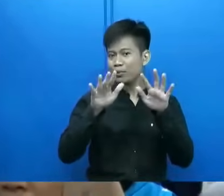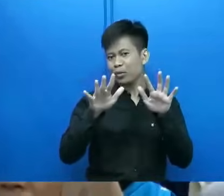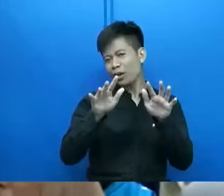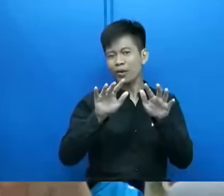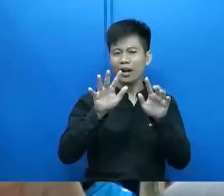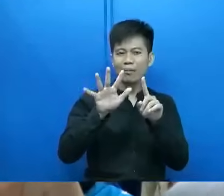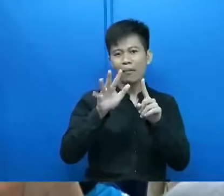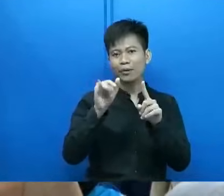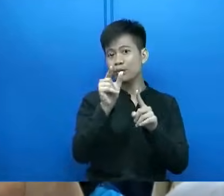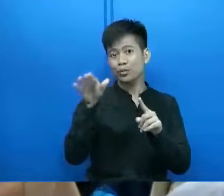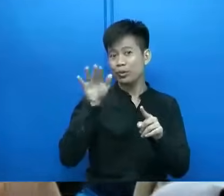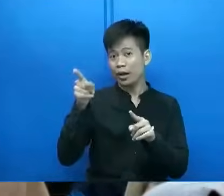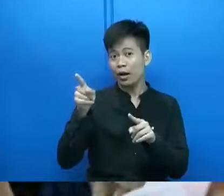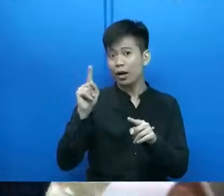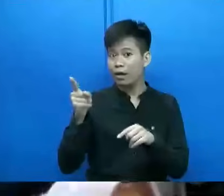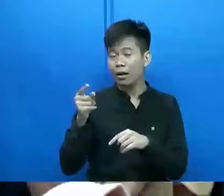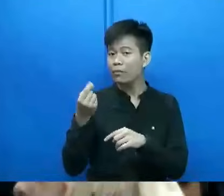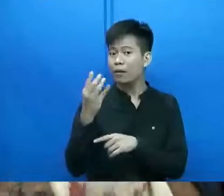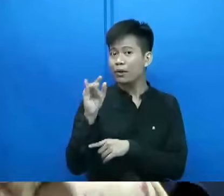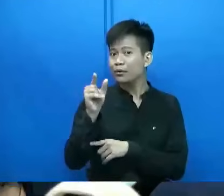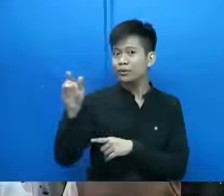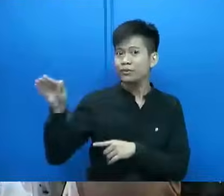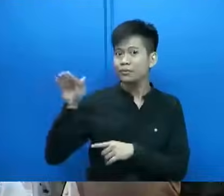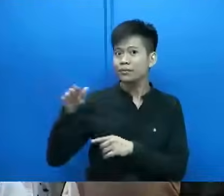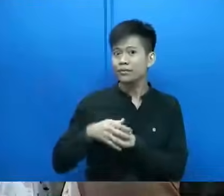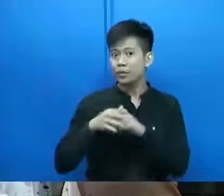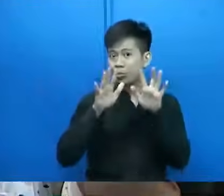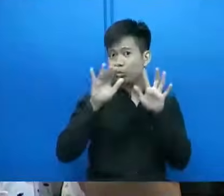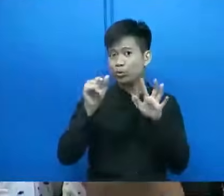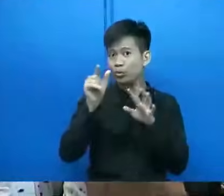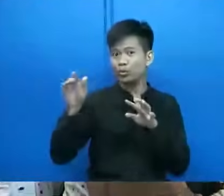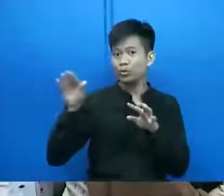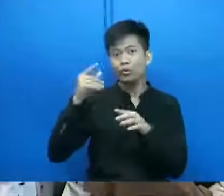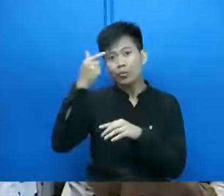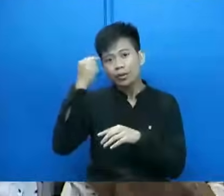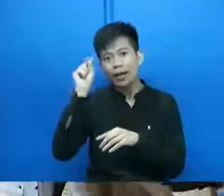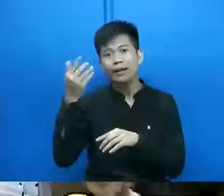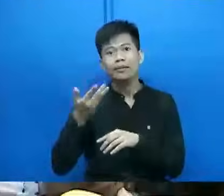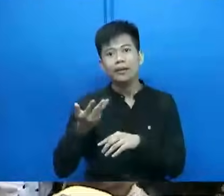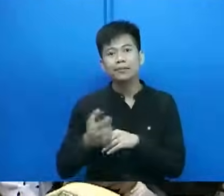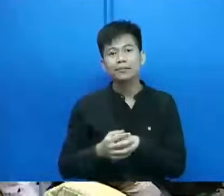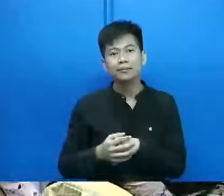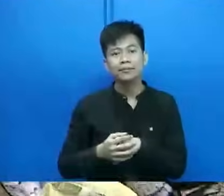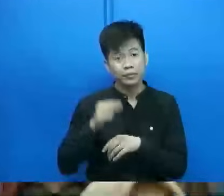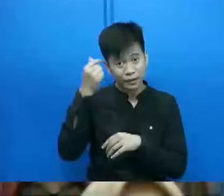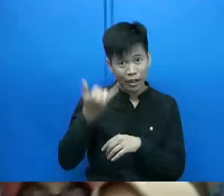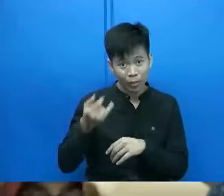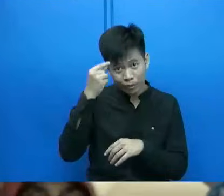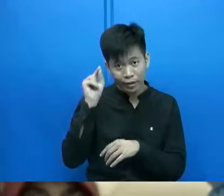ada? Ada. Berapa juz? 10 juz. Kuliah di mana? Kuliah